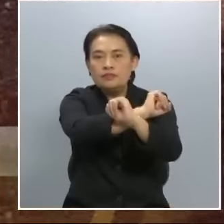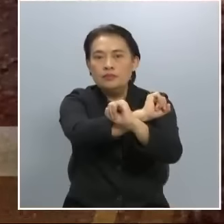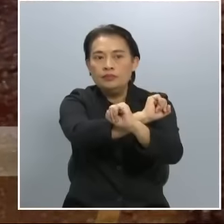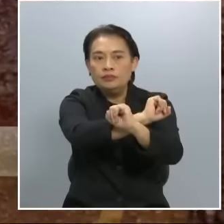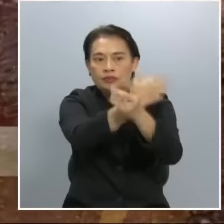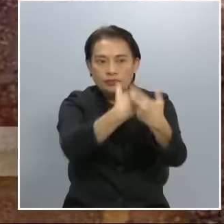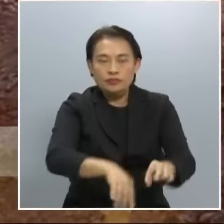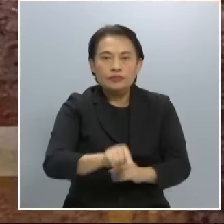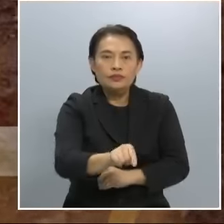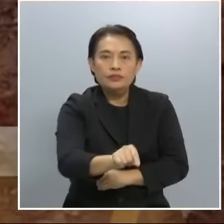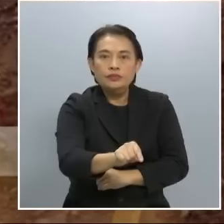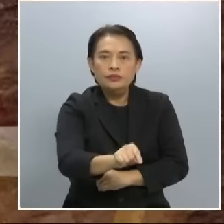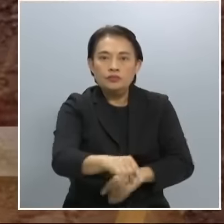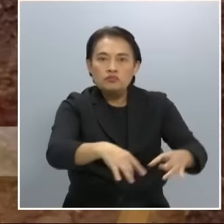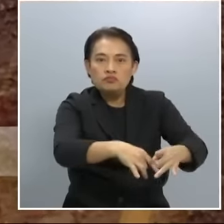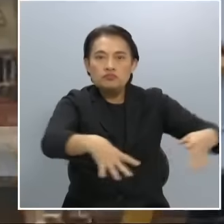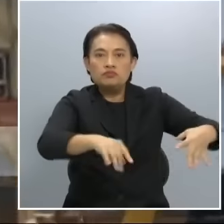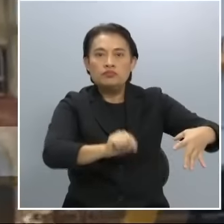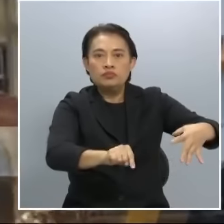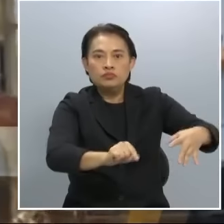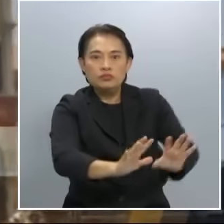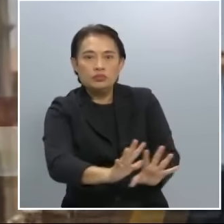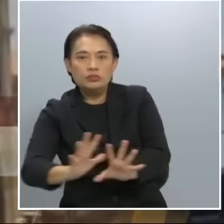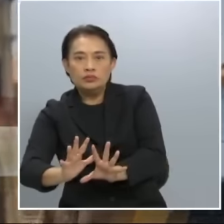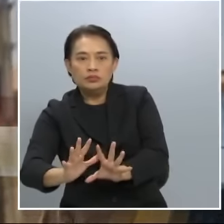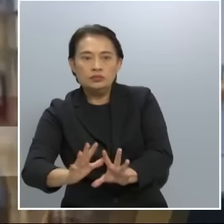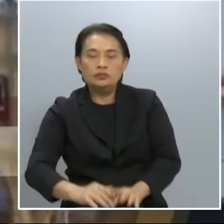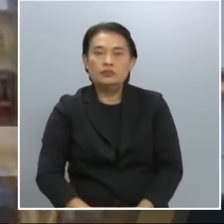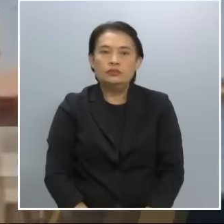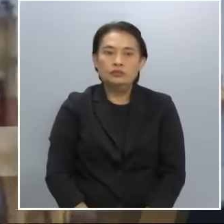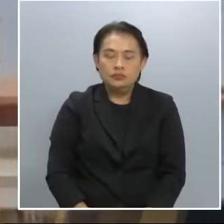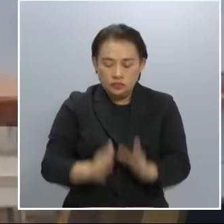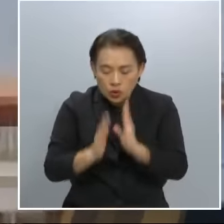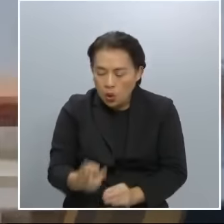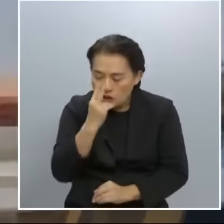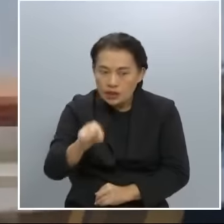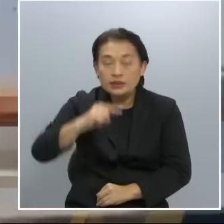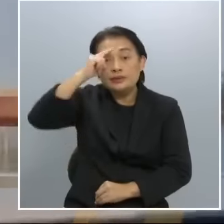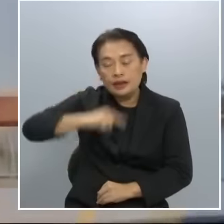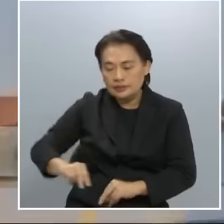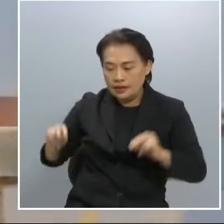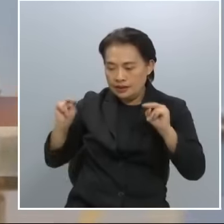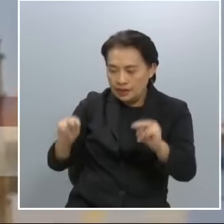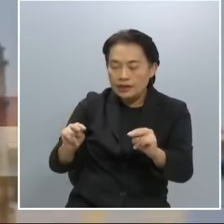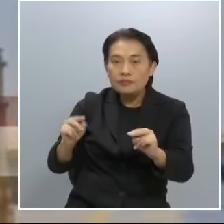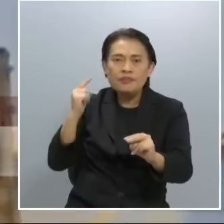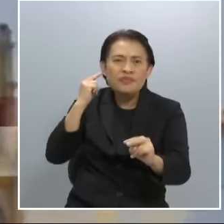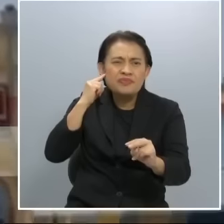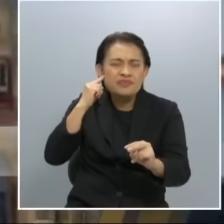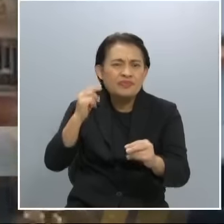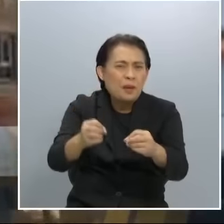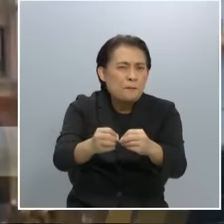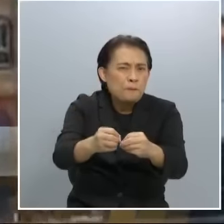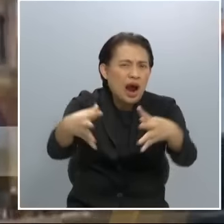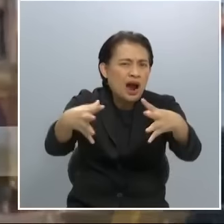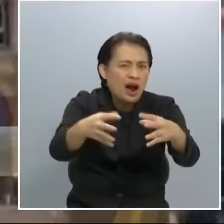กองกำลังฝ่ายต้าต่อต้านล่าถอยผู้เห็นเหตุการณ์จากฝั่งไทยและเมียนมาบอกว่าได้ยินเสียงระเบิดและปืนดังขึ้นหลาย